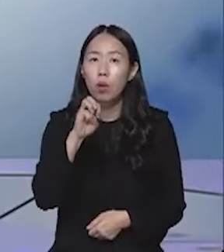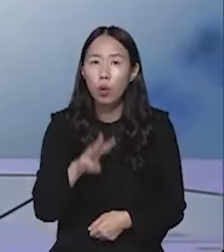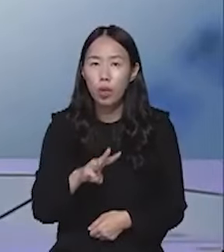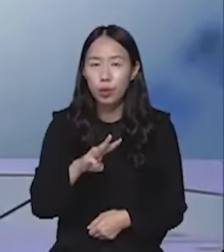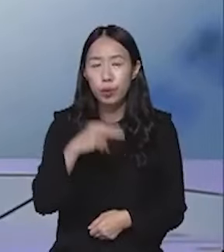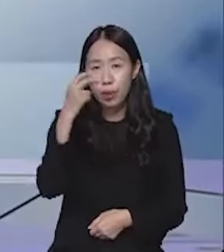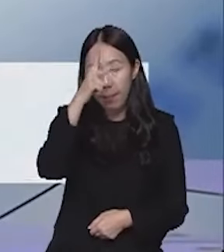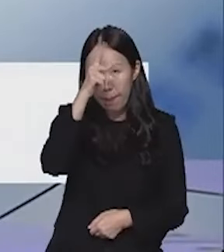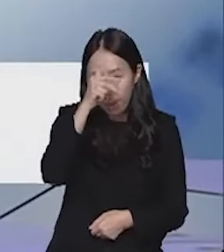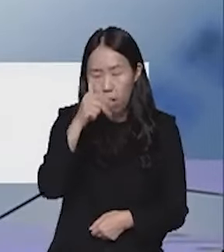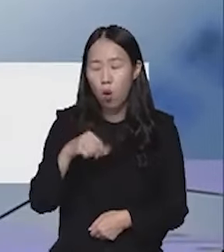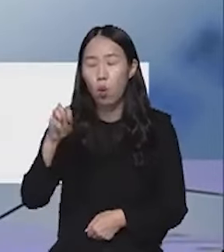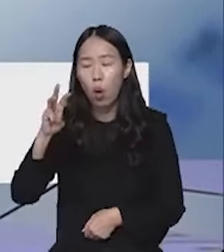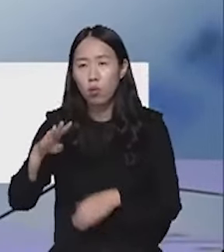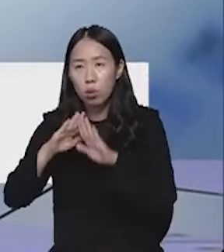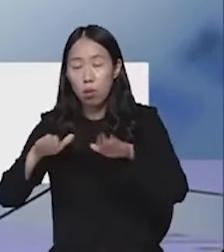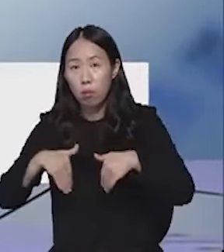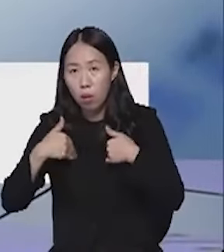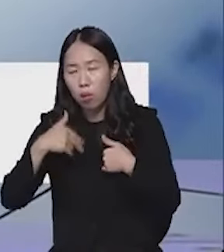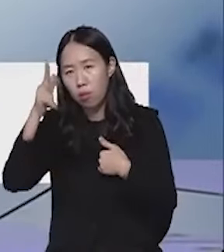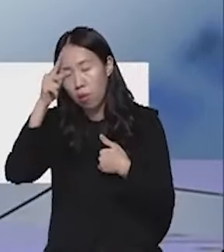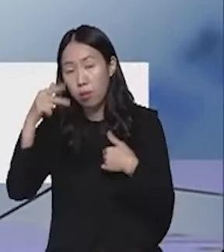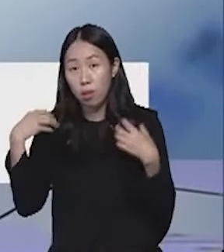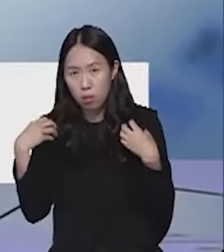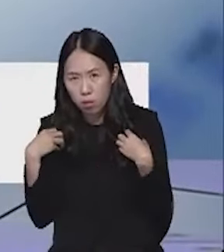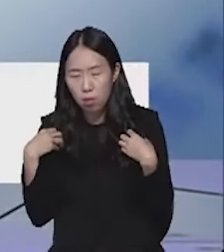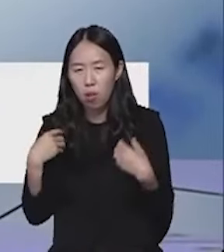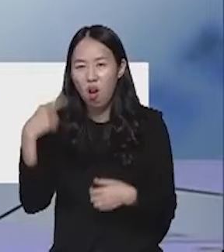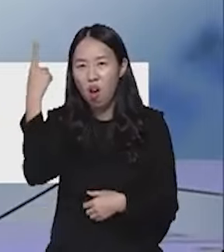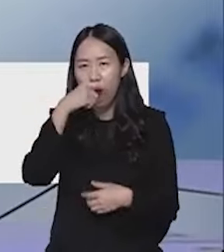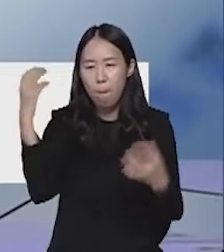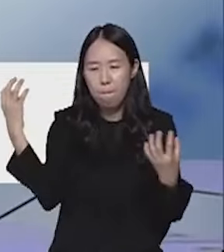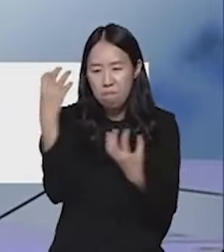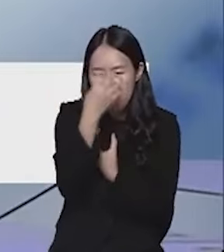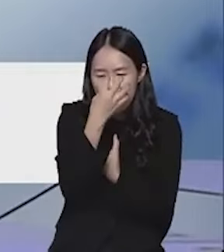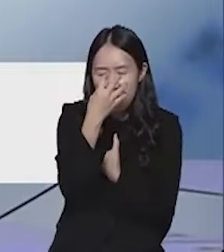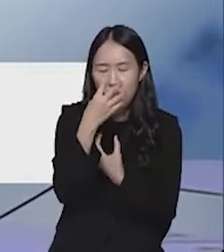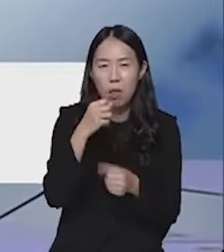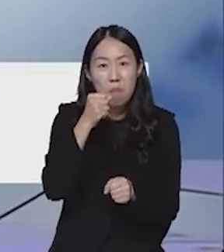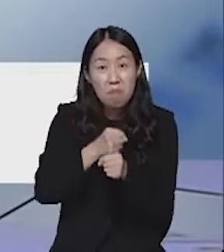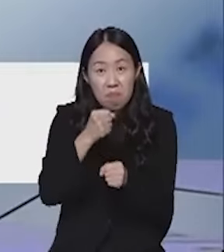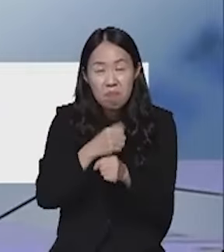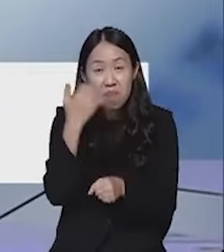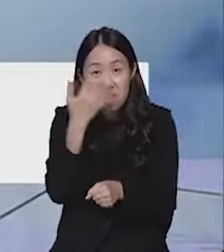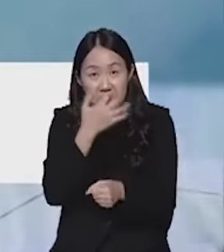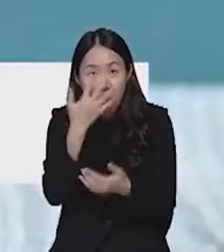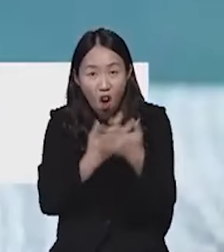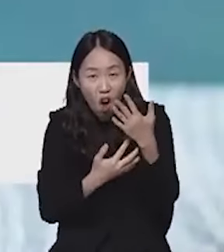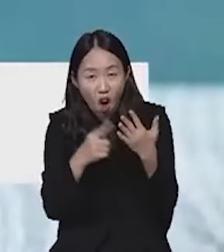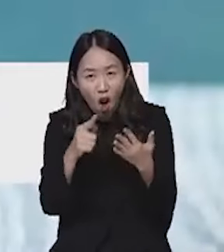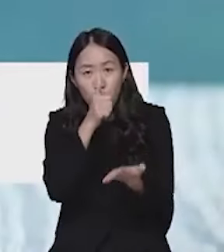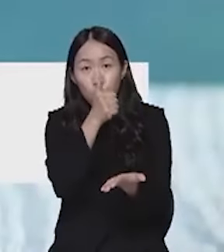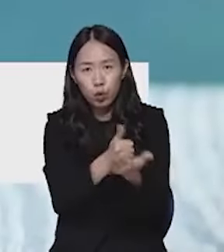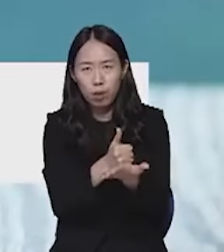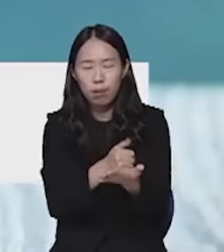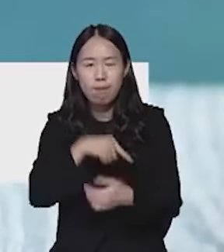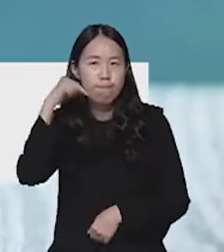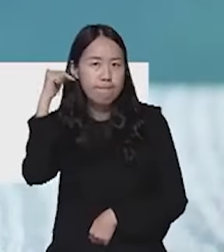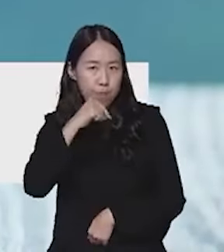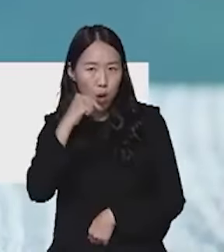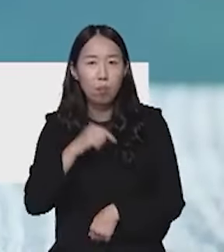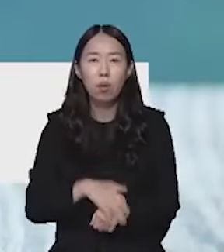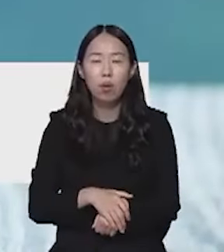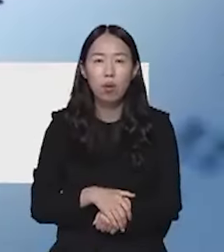광주지검과 광주전남경찰청이 이미지 합성 기술을 악용한 성착취 범죄에 엄정 대응하기로 했습니다.